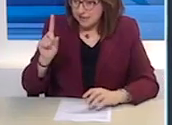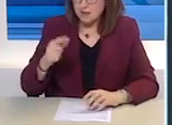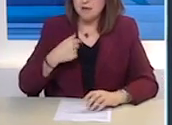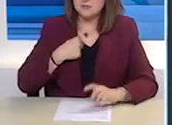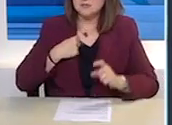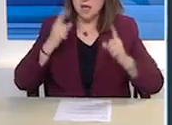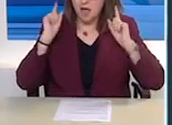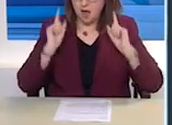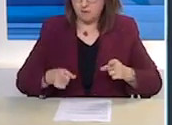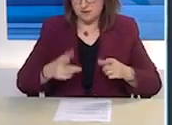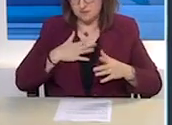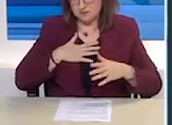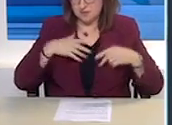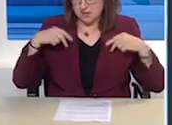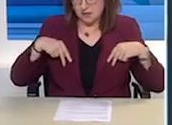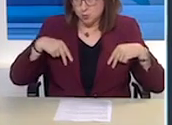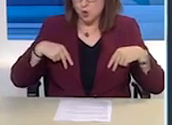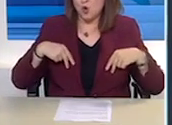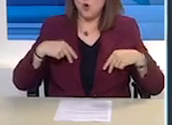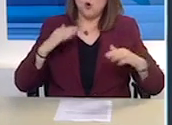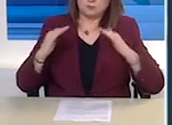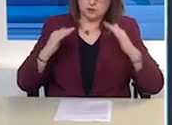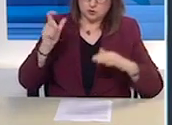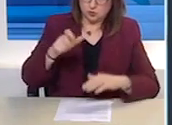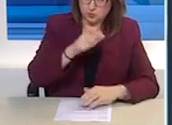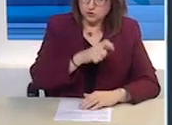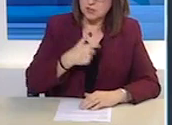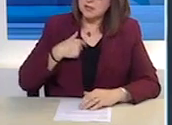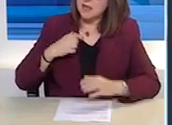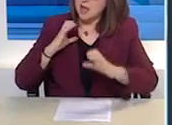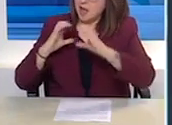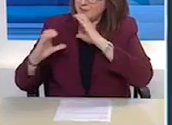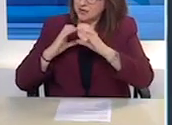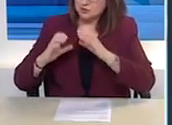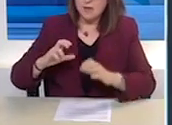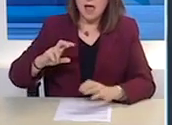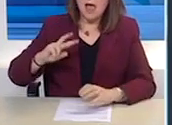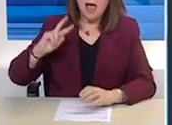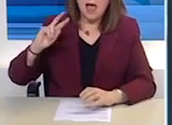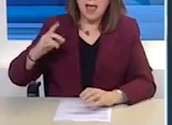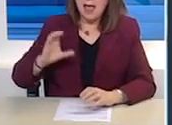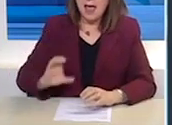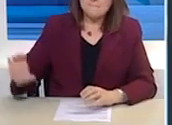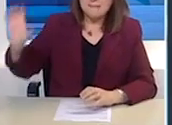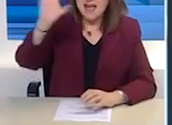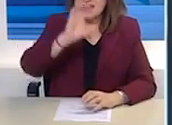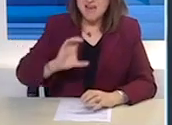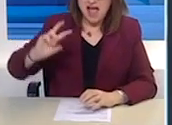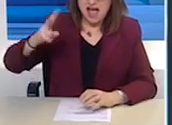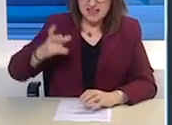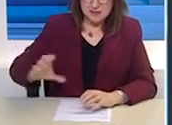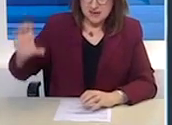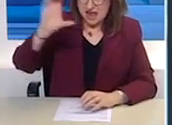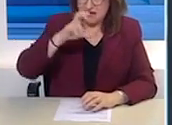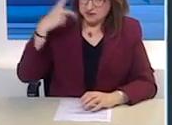απόφασή μας πολιτικής προστασίας και κατόπιν σχετικής επικοινωνίας με τον Αντιπεριφερειάρχη Αχαΐας Χαράλα Μπομπονάνο και τη Γενική Περιφερειακή